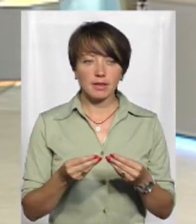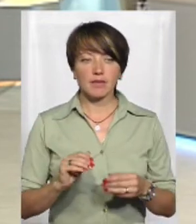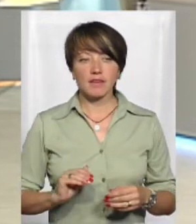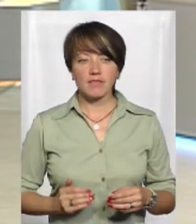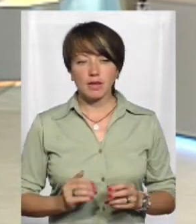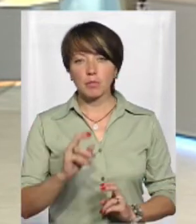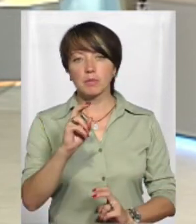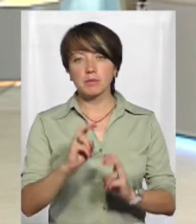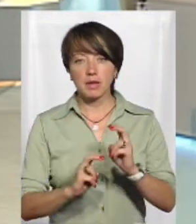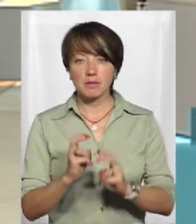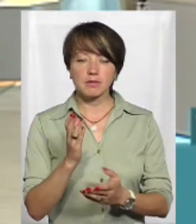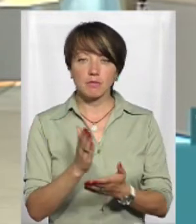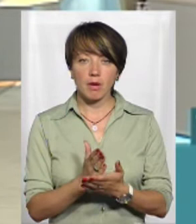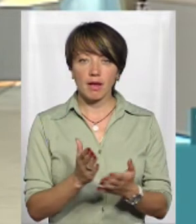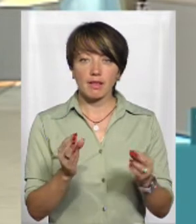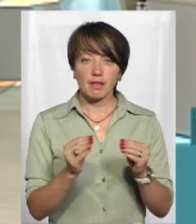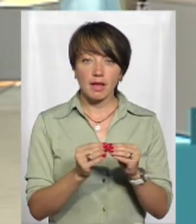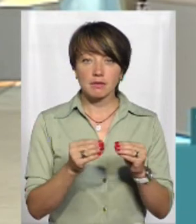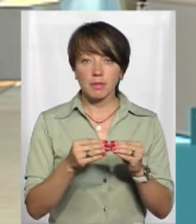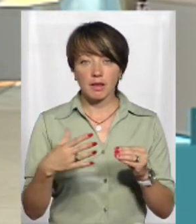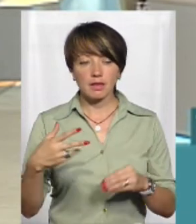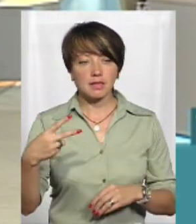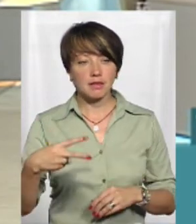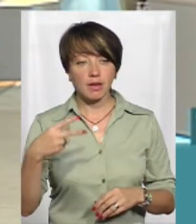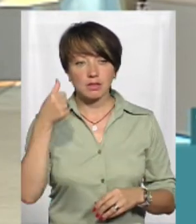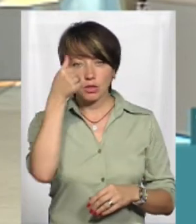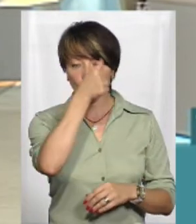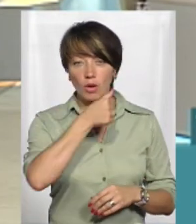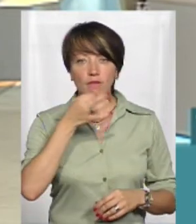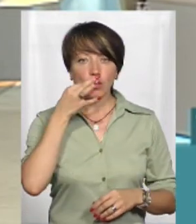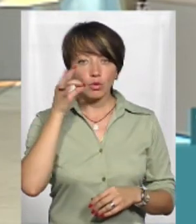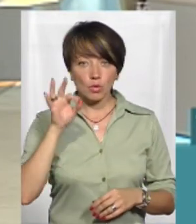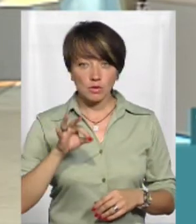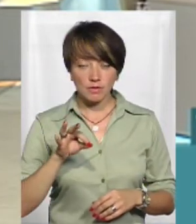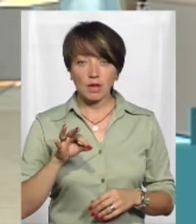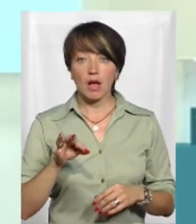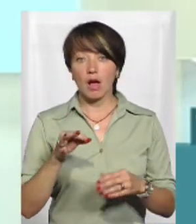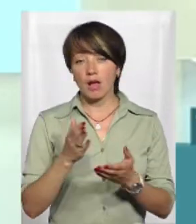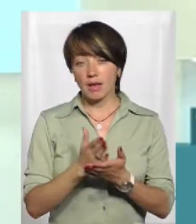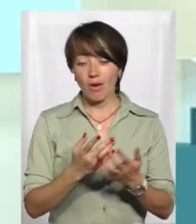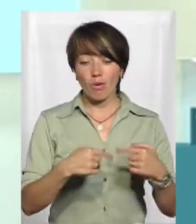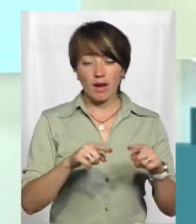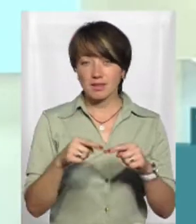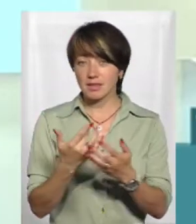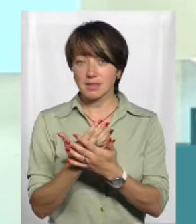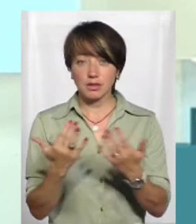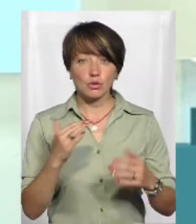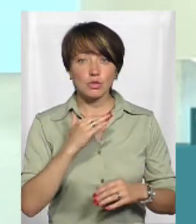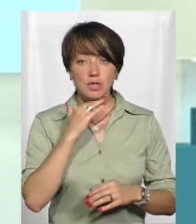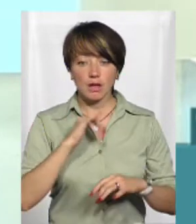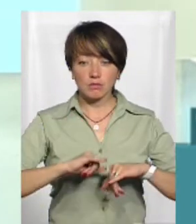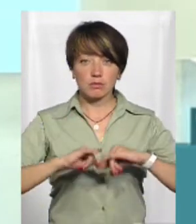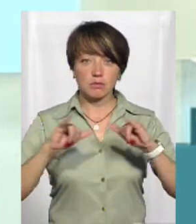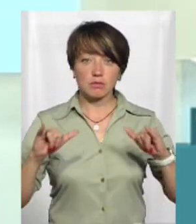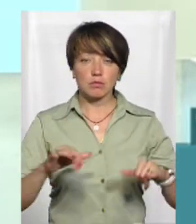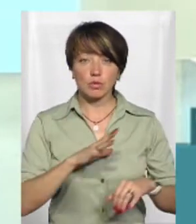фірми, підприємства, які мають там і 10, і 15, і 20 років досвіду. Тобто організацій є достатньо. Дуже великий бум пішов